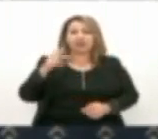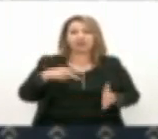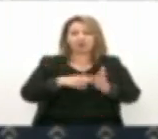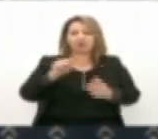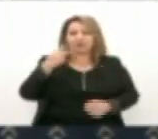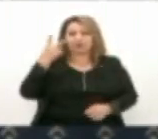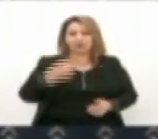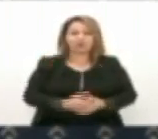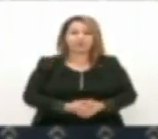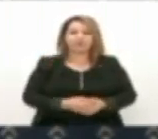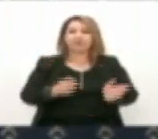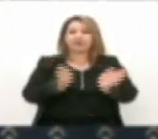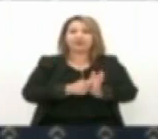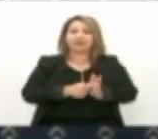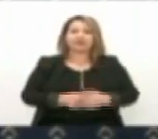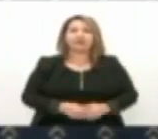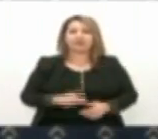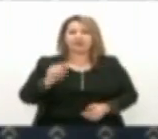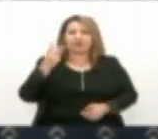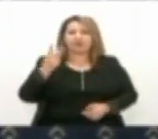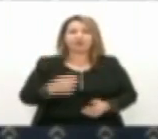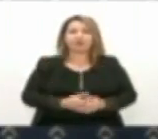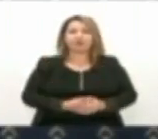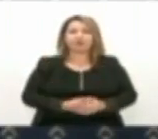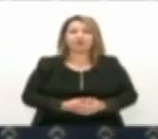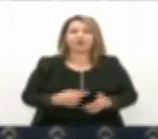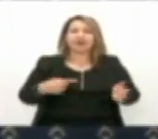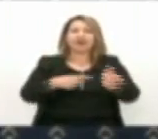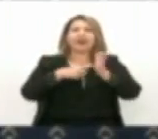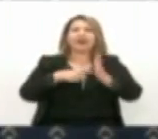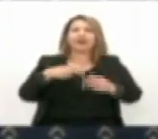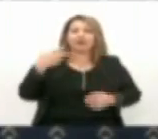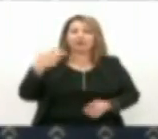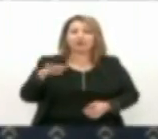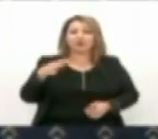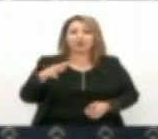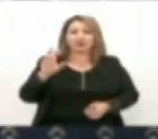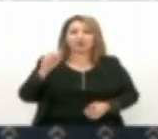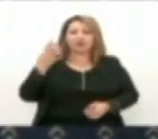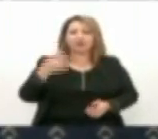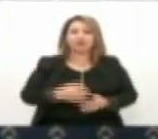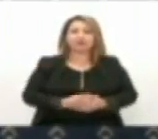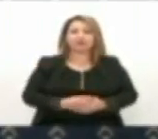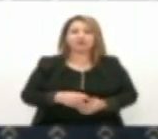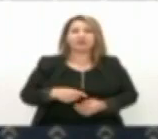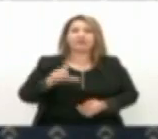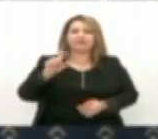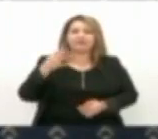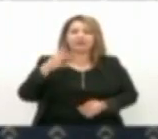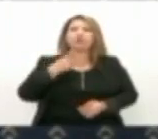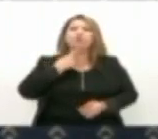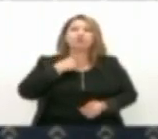2022 مؤرخ في 23 ذي القعدة عام 1443 الموافق ل 23 جوان من